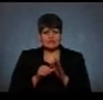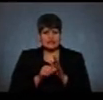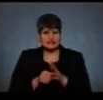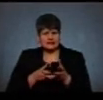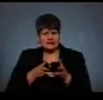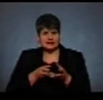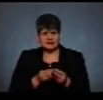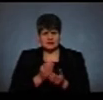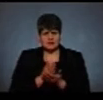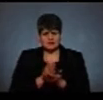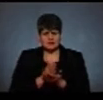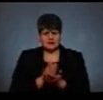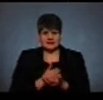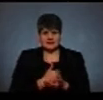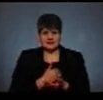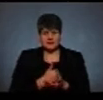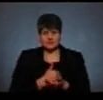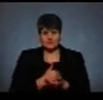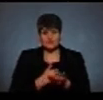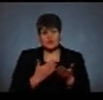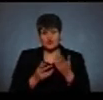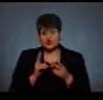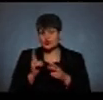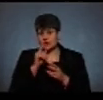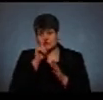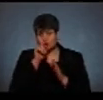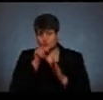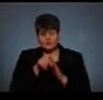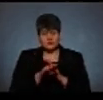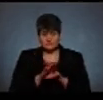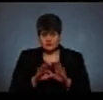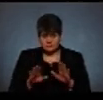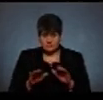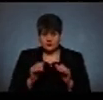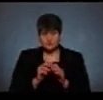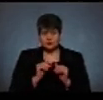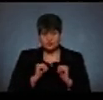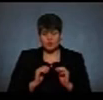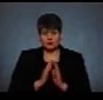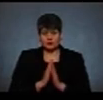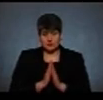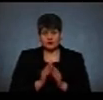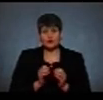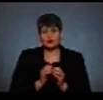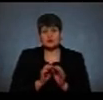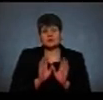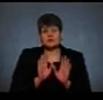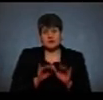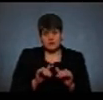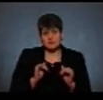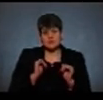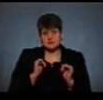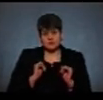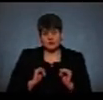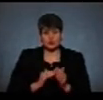сказати, ініціюють. Якщо так ніхто б не заважав спокійно молитися, то так ми і спокійно